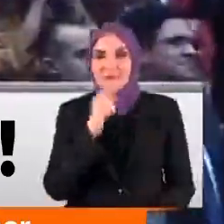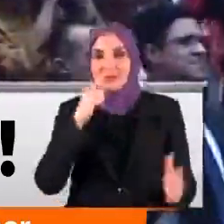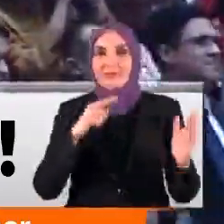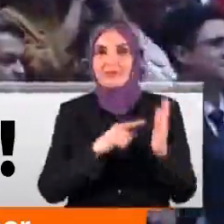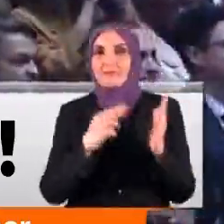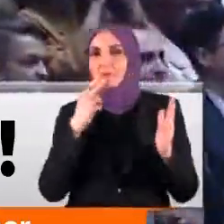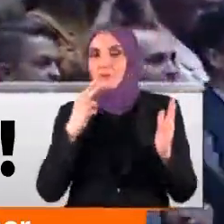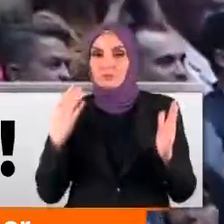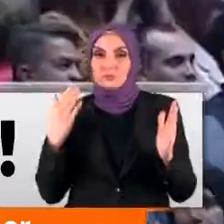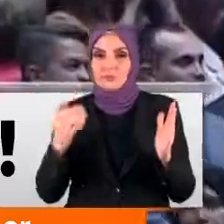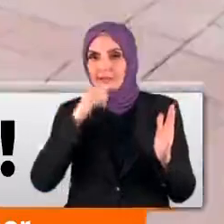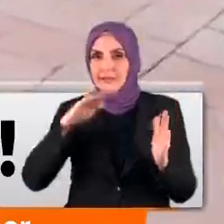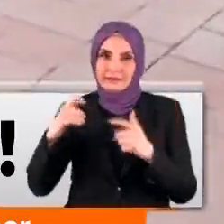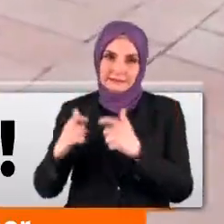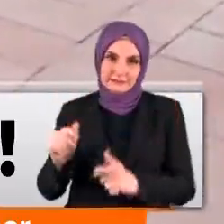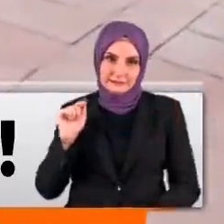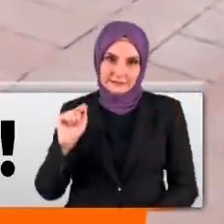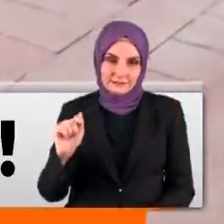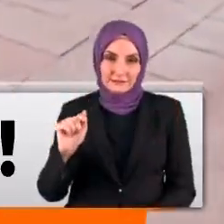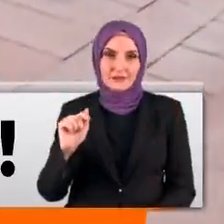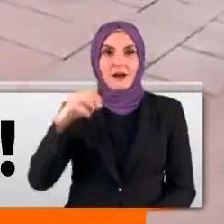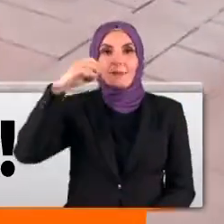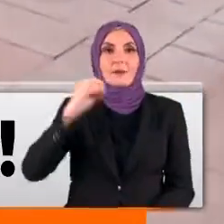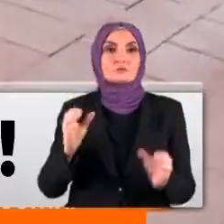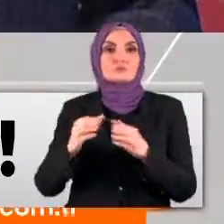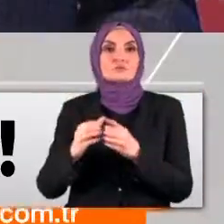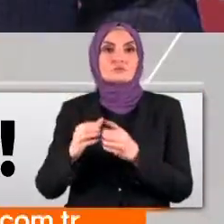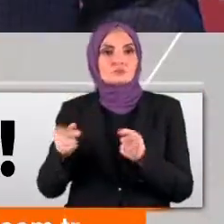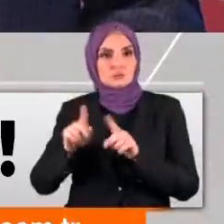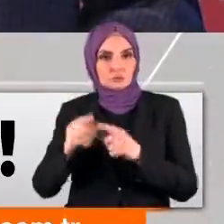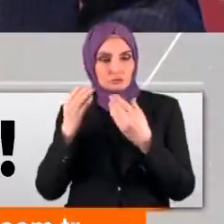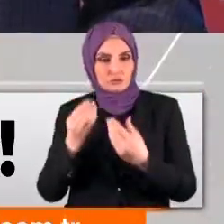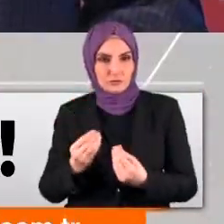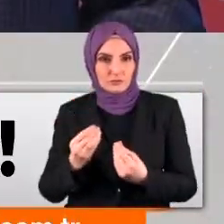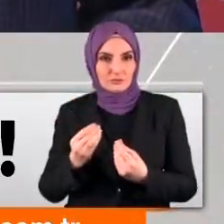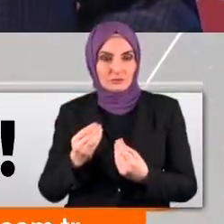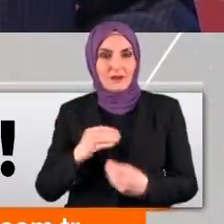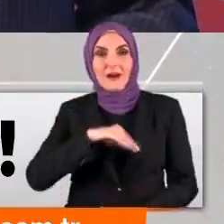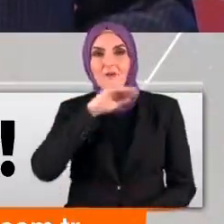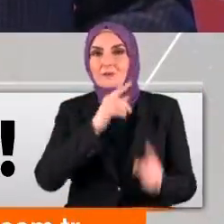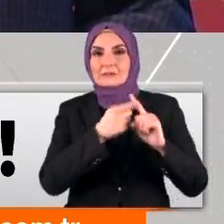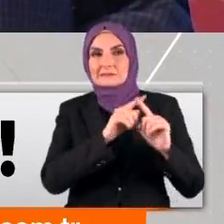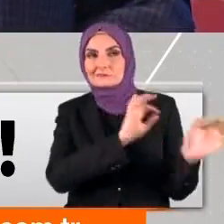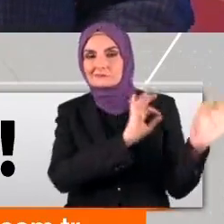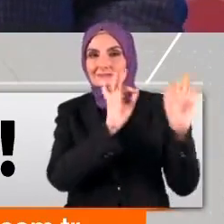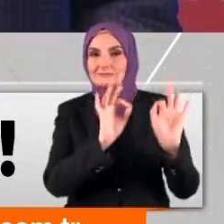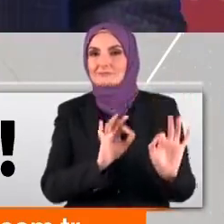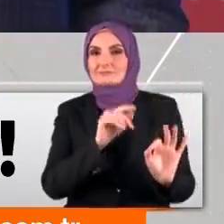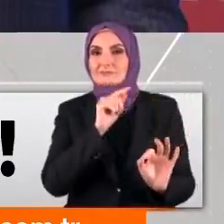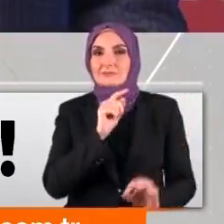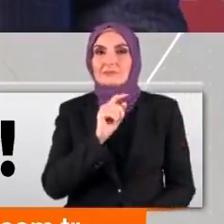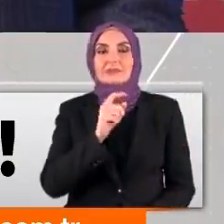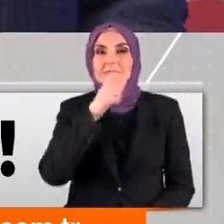Erdoğan teşkilatıyla buluştu, muhalefeti sert sözlerle eleştirdi. Bizans tipi taht kavgalarının